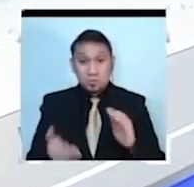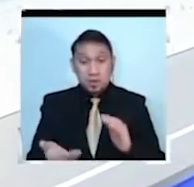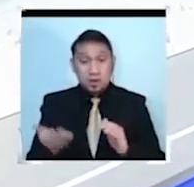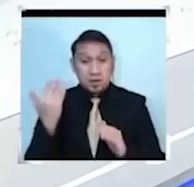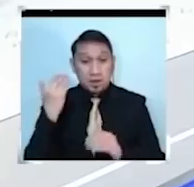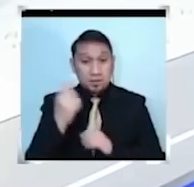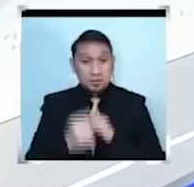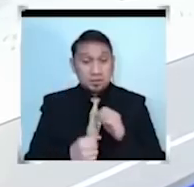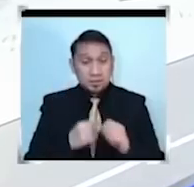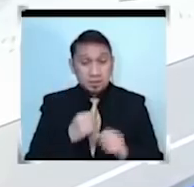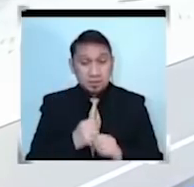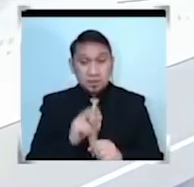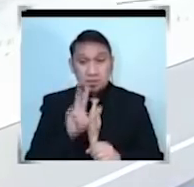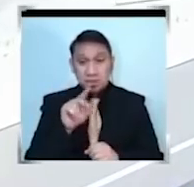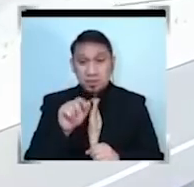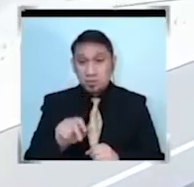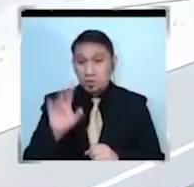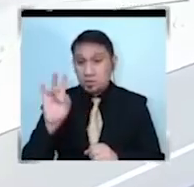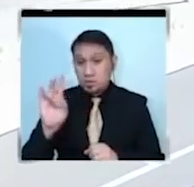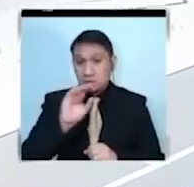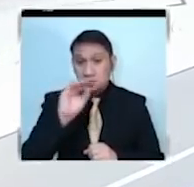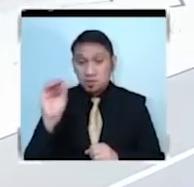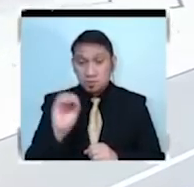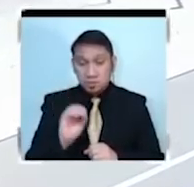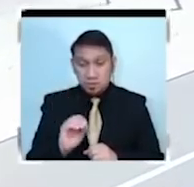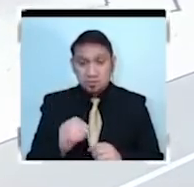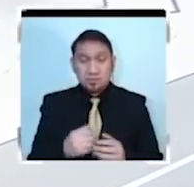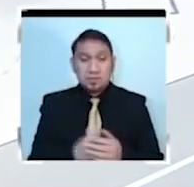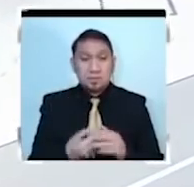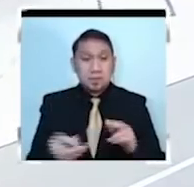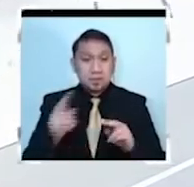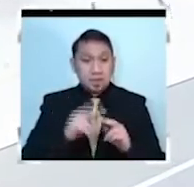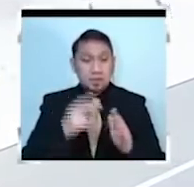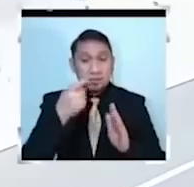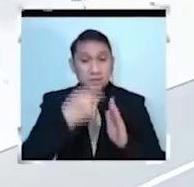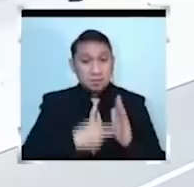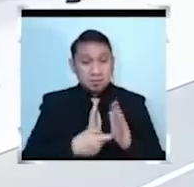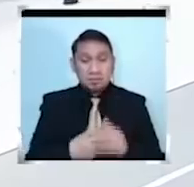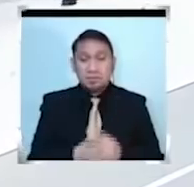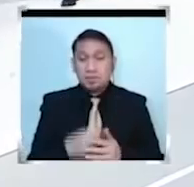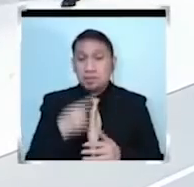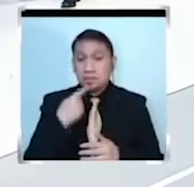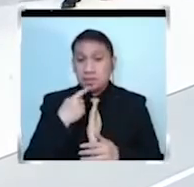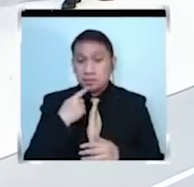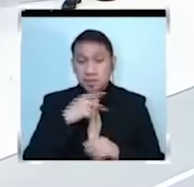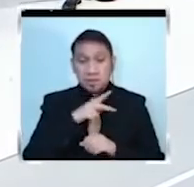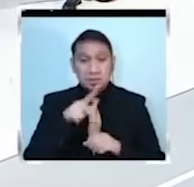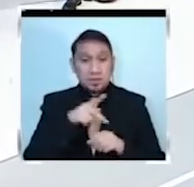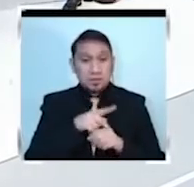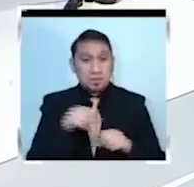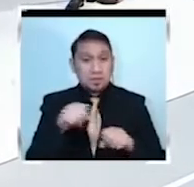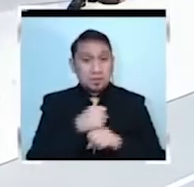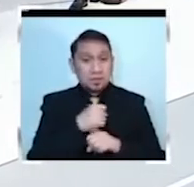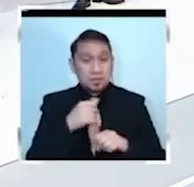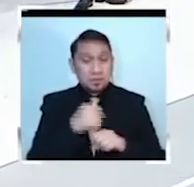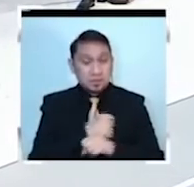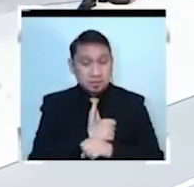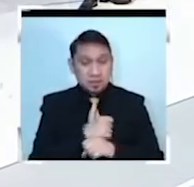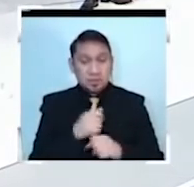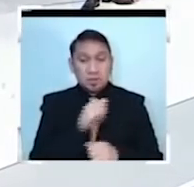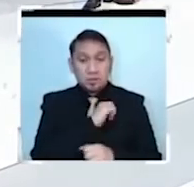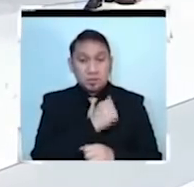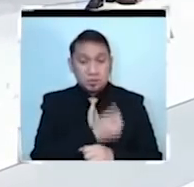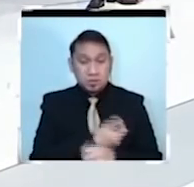kailan 3.7% ang inflation rate. Ayon sa Philippine Statistics Authority, bumagal ang pagtaas ng presyo o singil